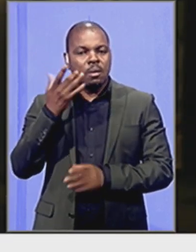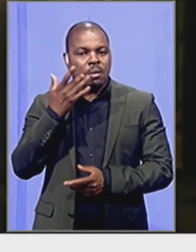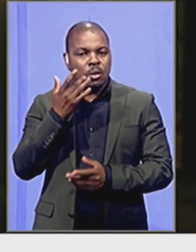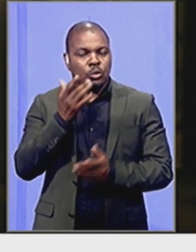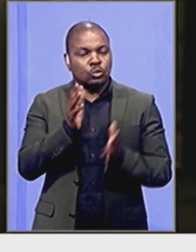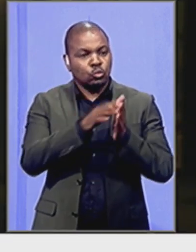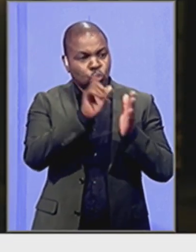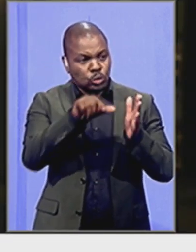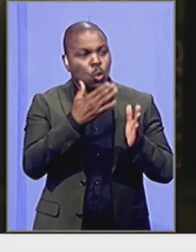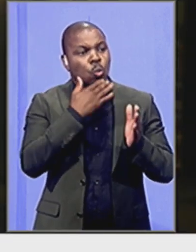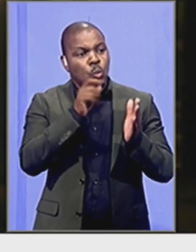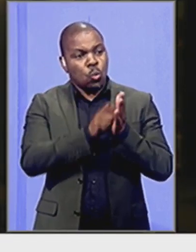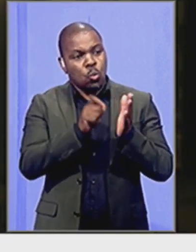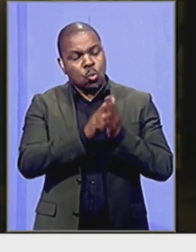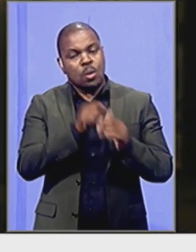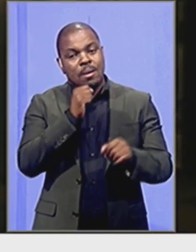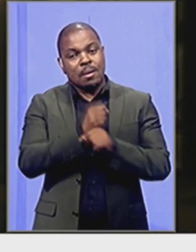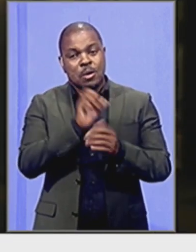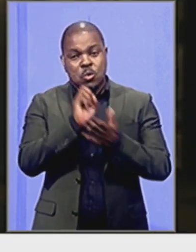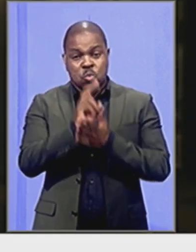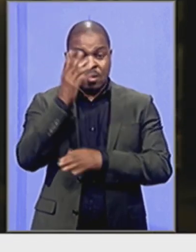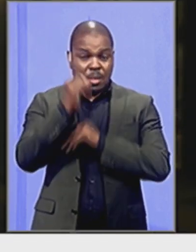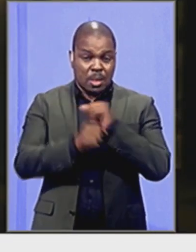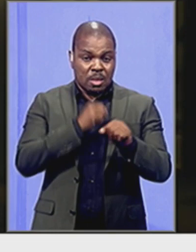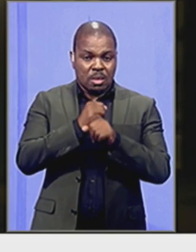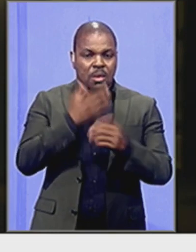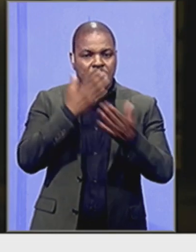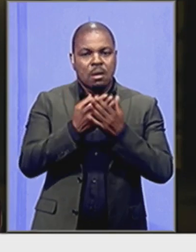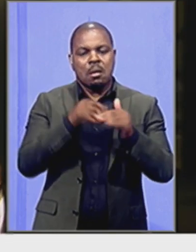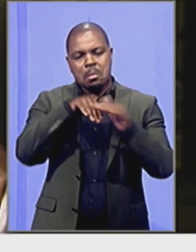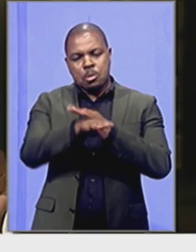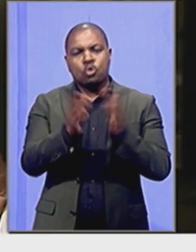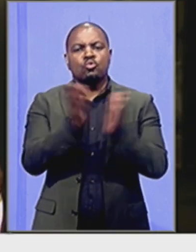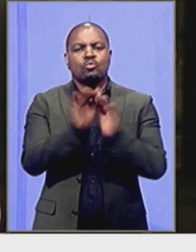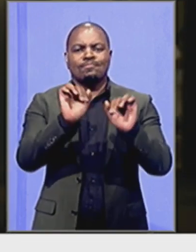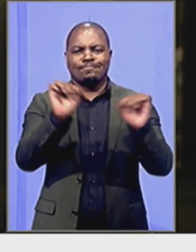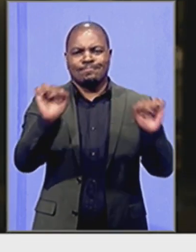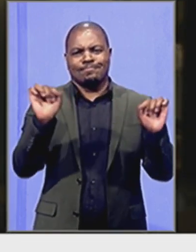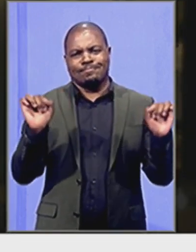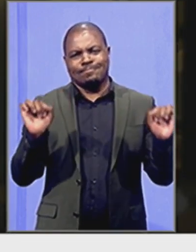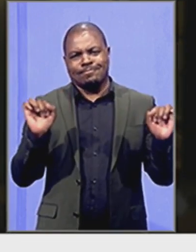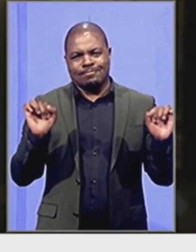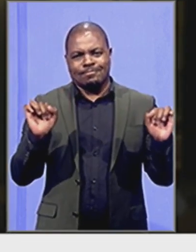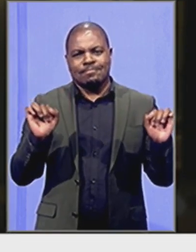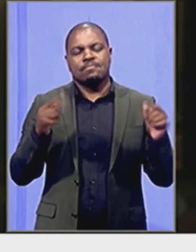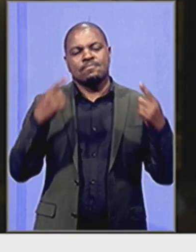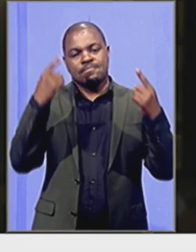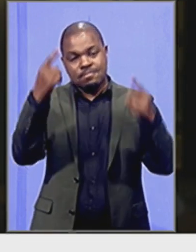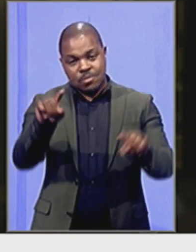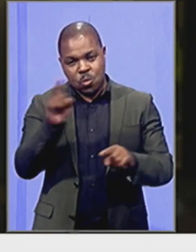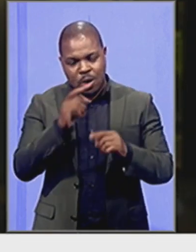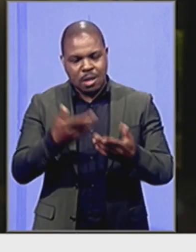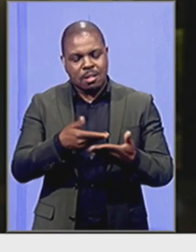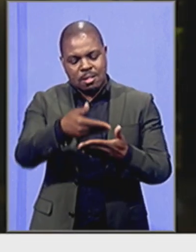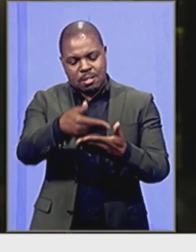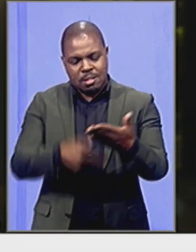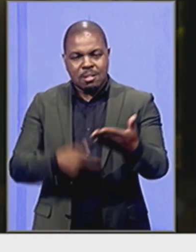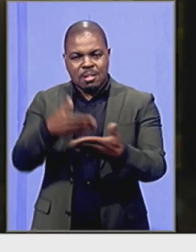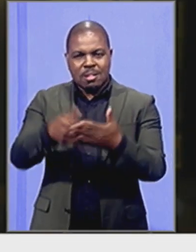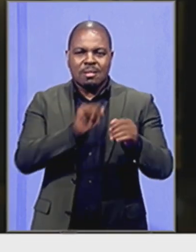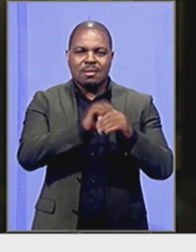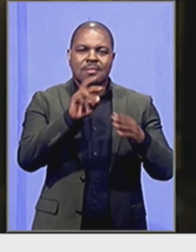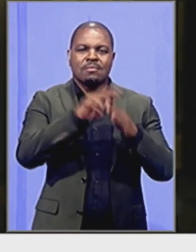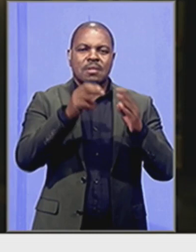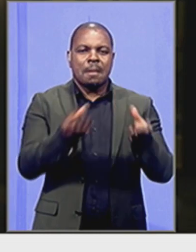ba ne ba ngwala grade 12 ngwago fetileng ba kana ba ya dikolong tša bona mo ne ba ngwala ntse ba ilo lata di-statement of result